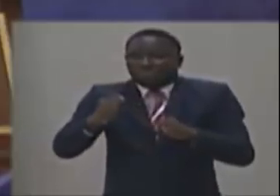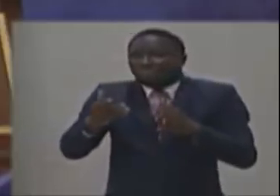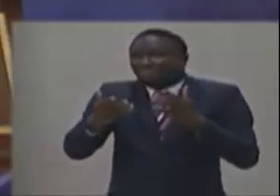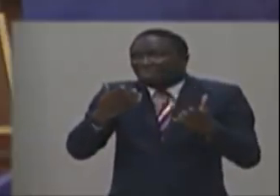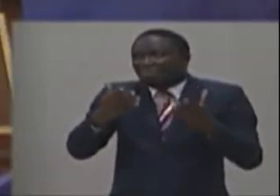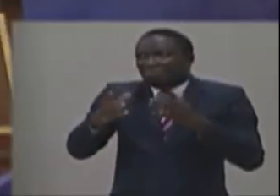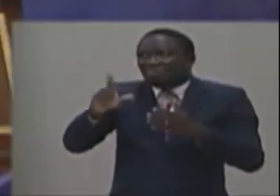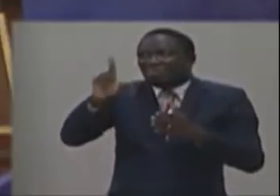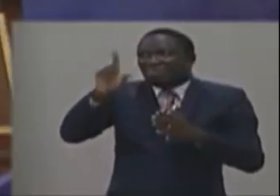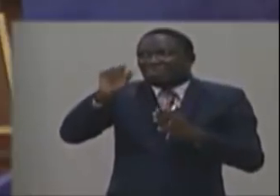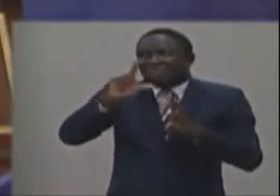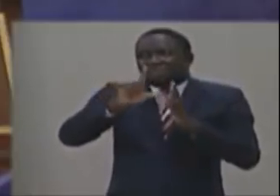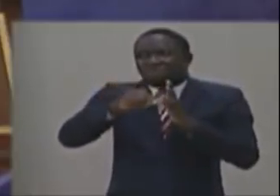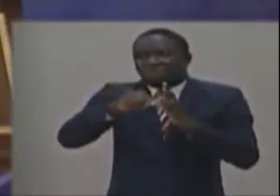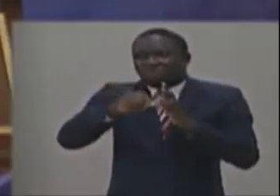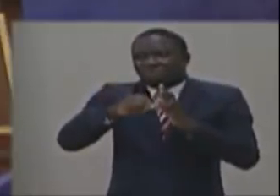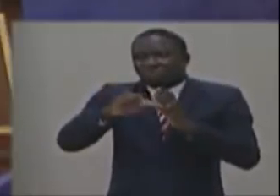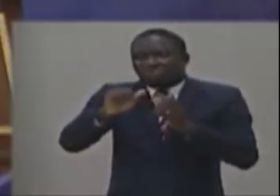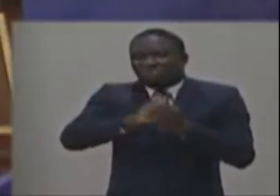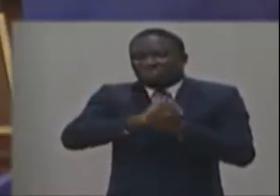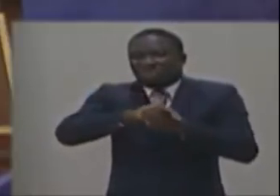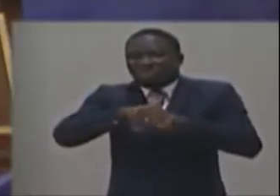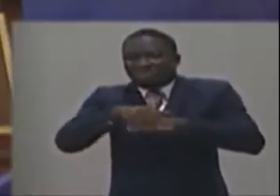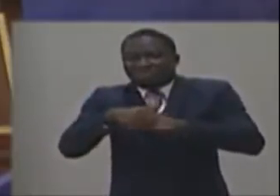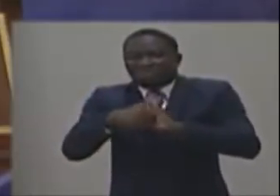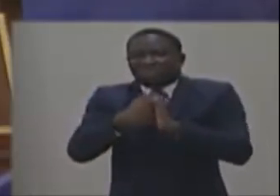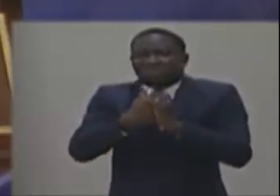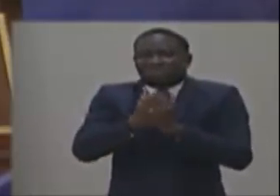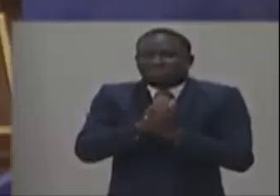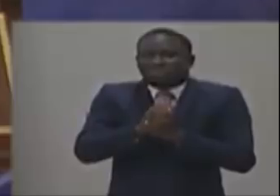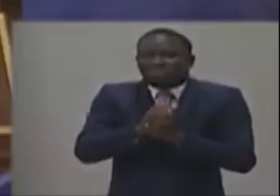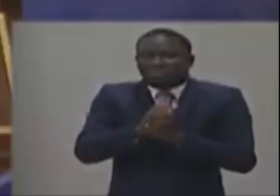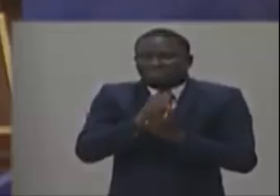minimum 20 secondes pour nous faire ça.